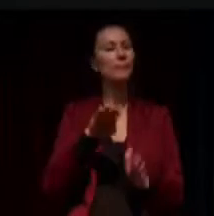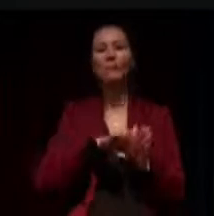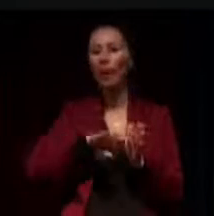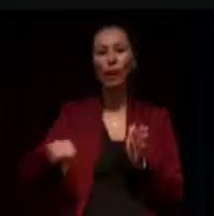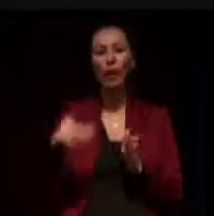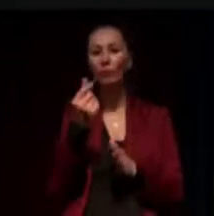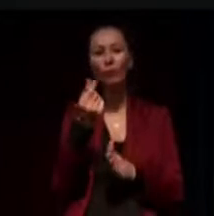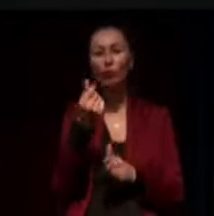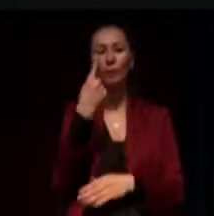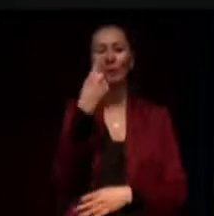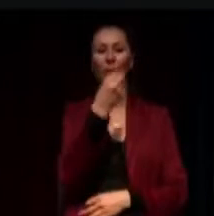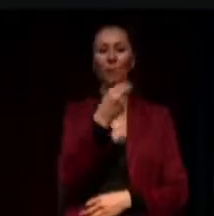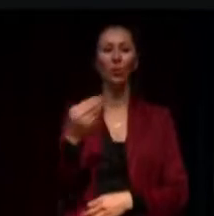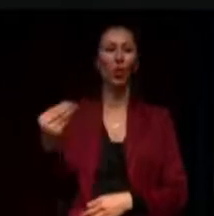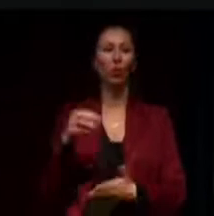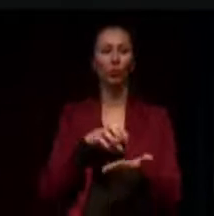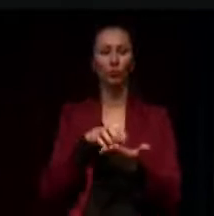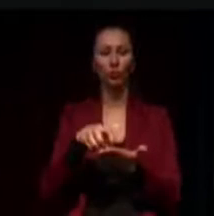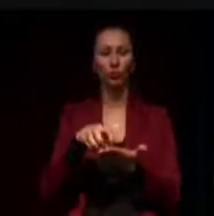Ayrılan bütçe 1 milyon.